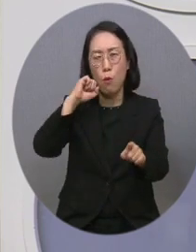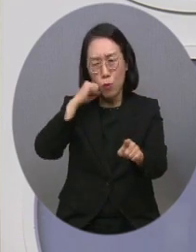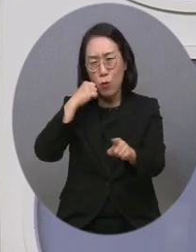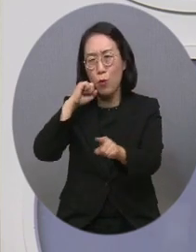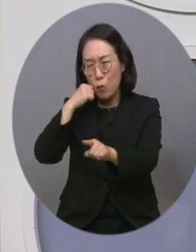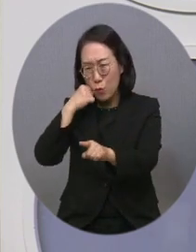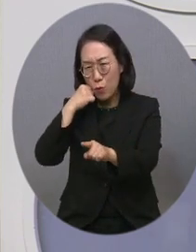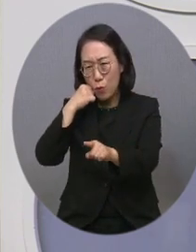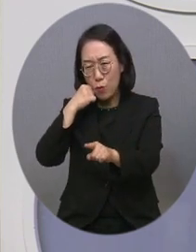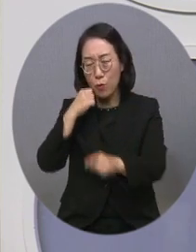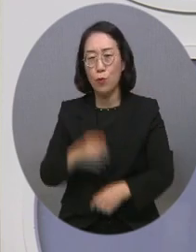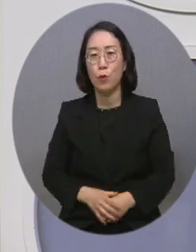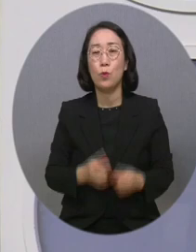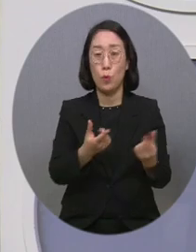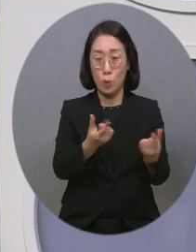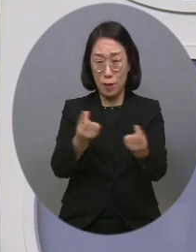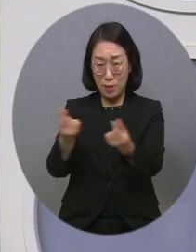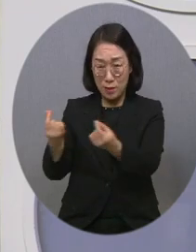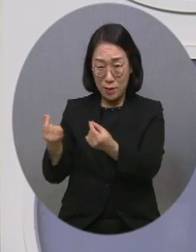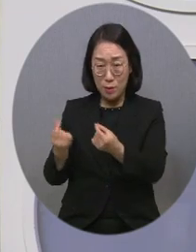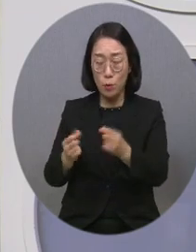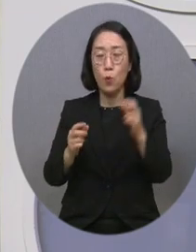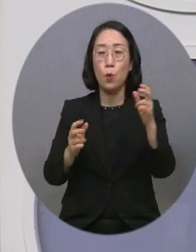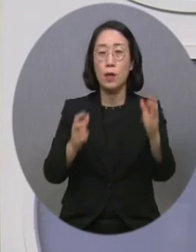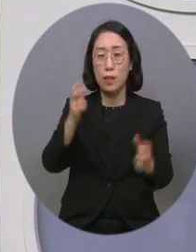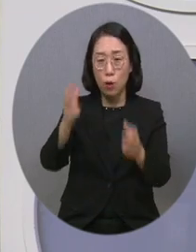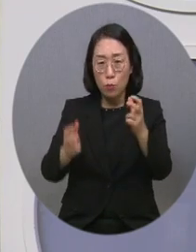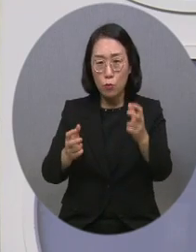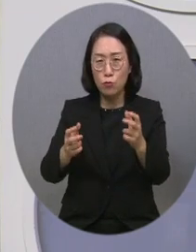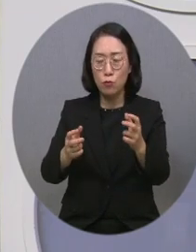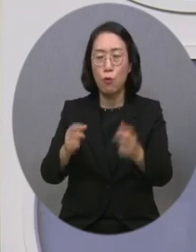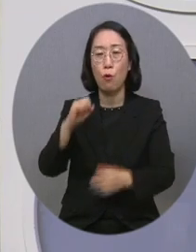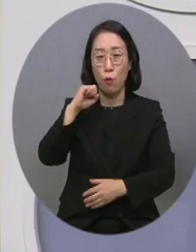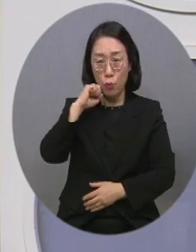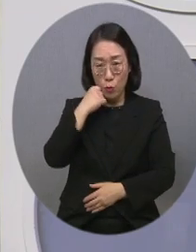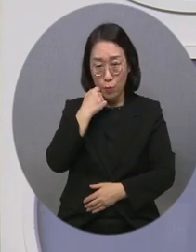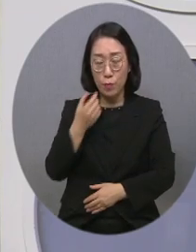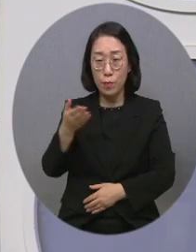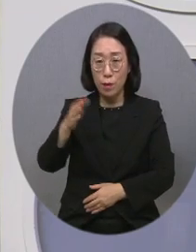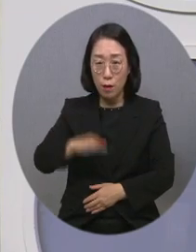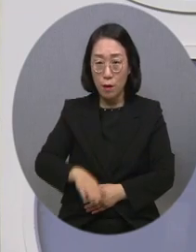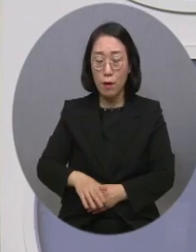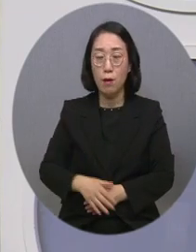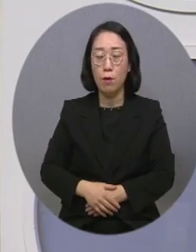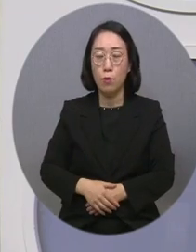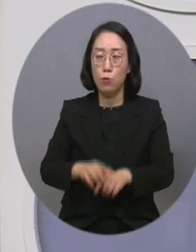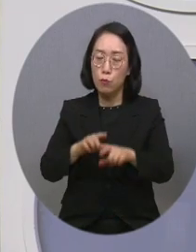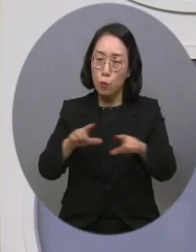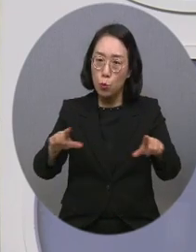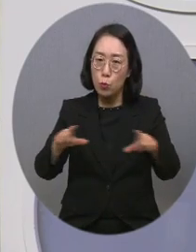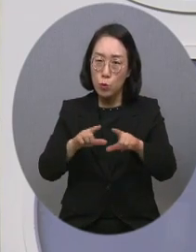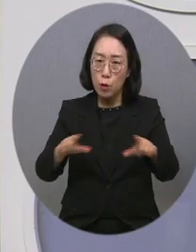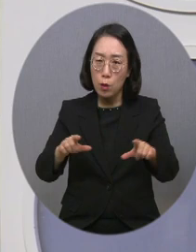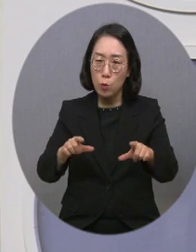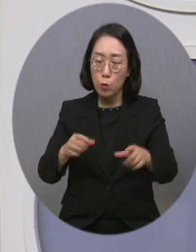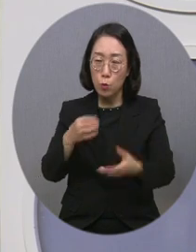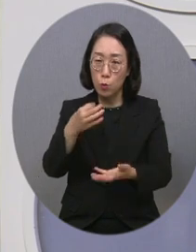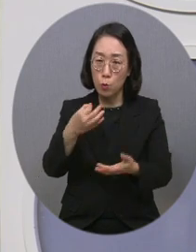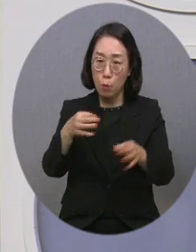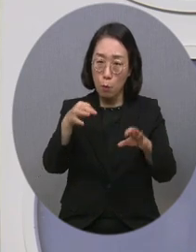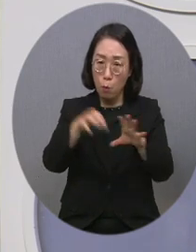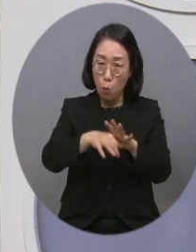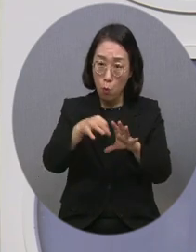그렇죠. 다 어렵고 기업도 어렵고 그러는데 평소 저희가 모금된 금액보다도